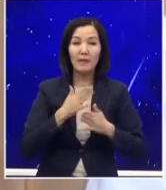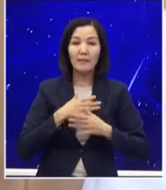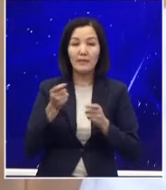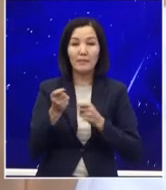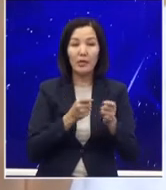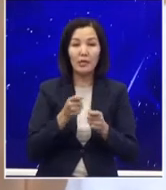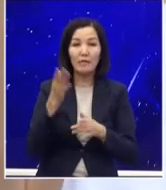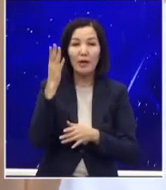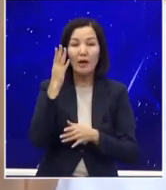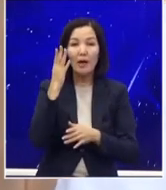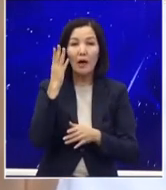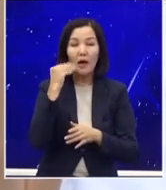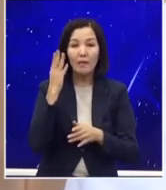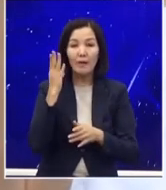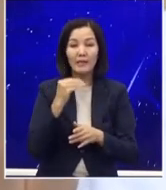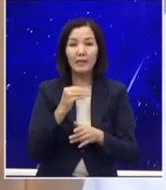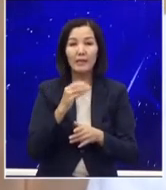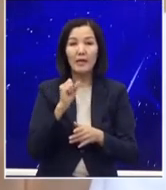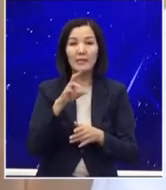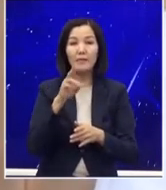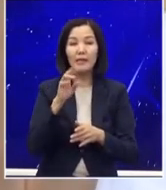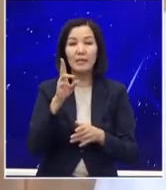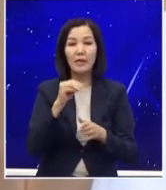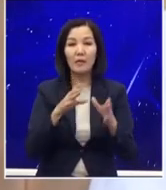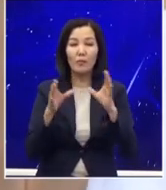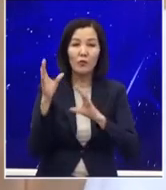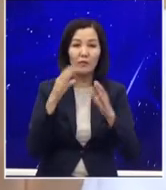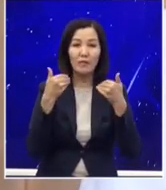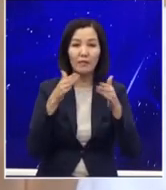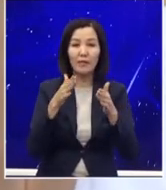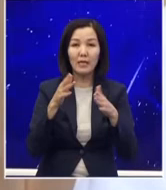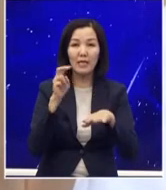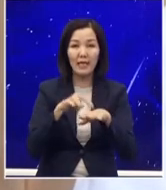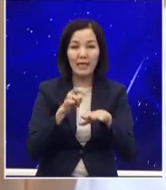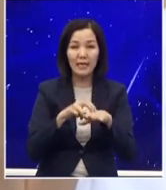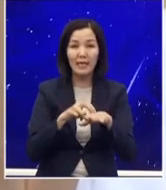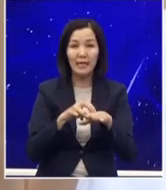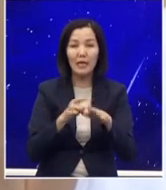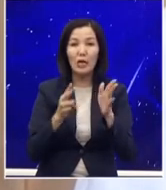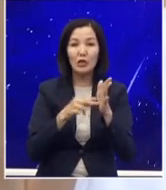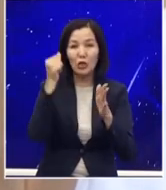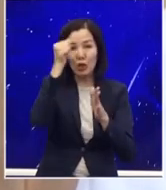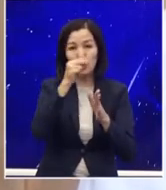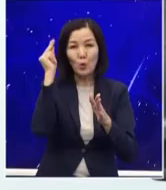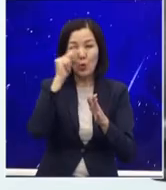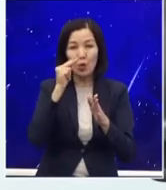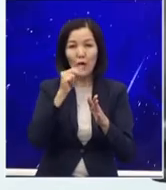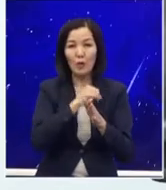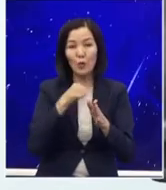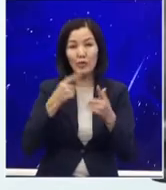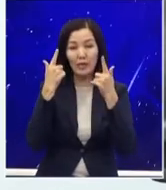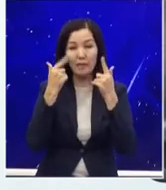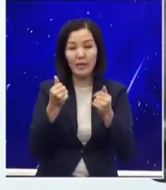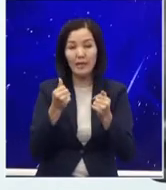Алматы Асфендияров университетін бітірген жігіттер. Ойлаймын, бұлар бәрі осы жерде 7 жыл оқыған, өздері білет.